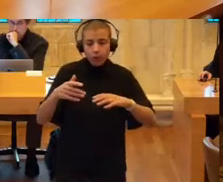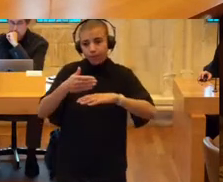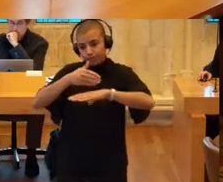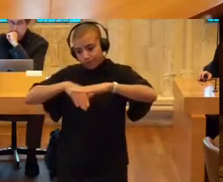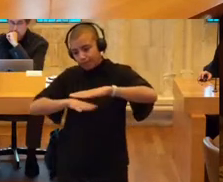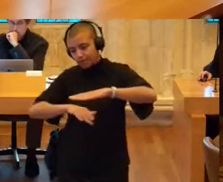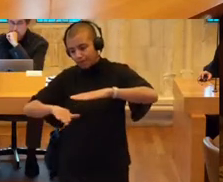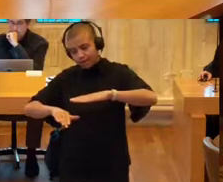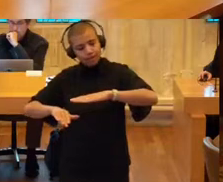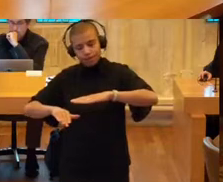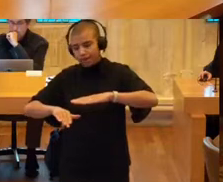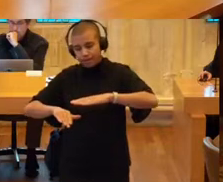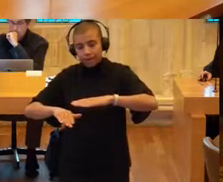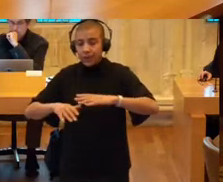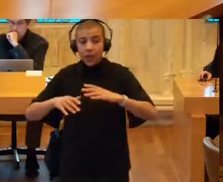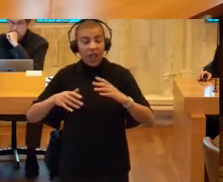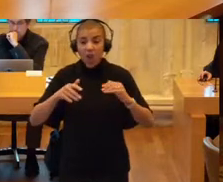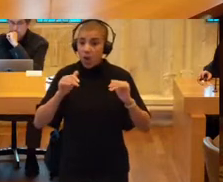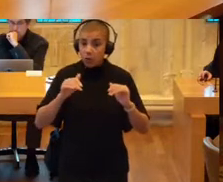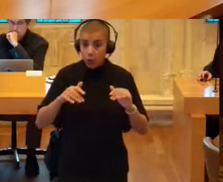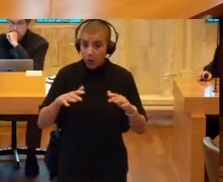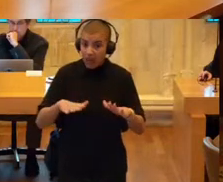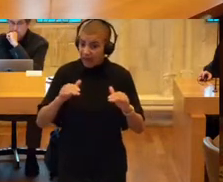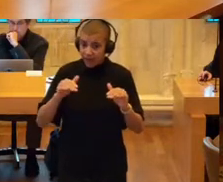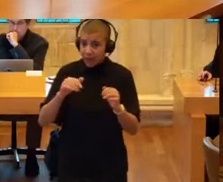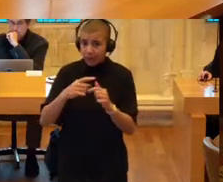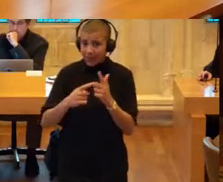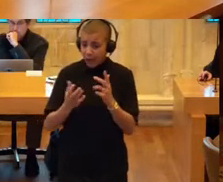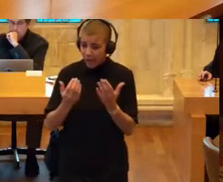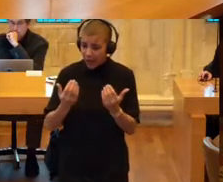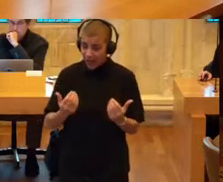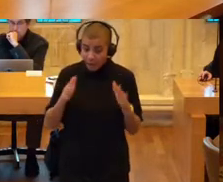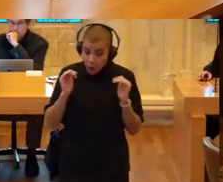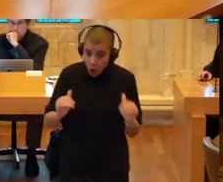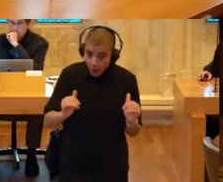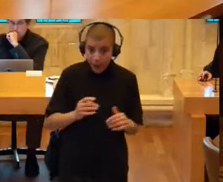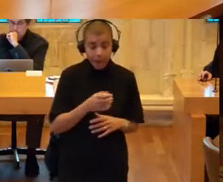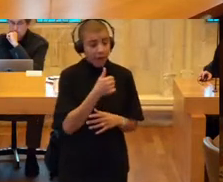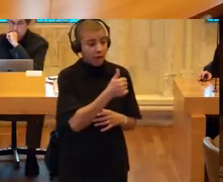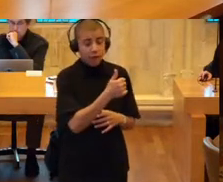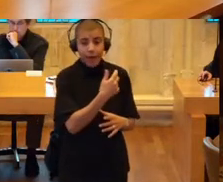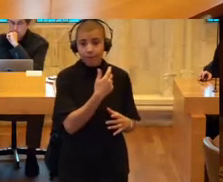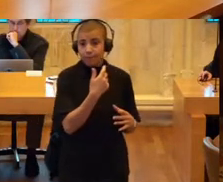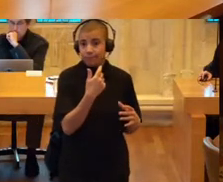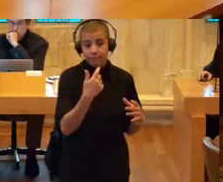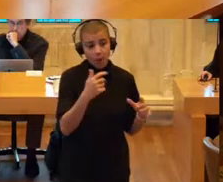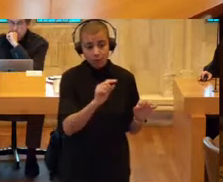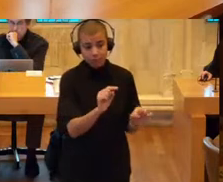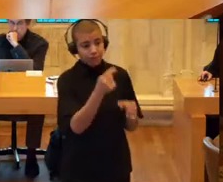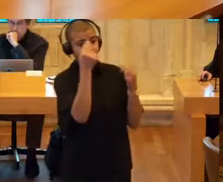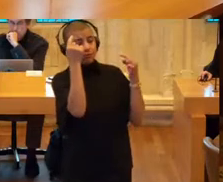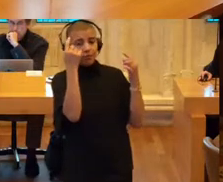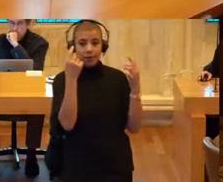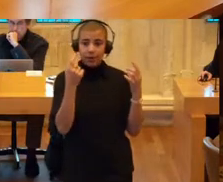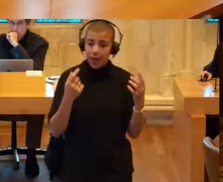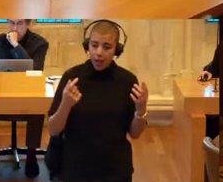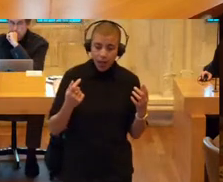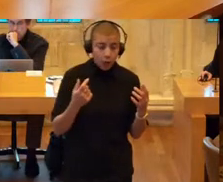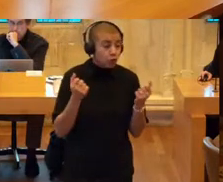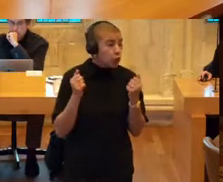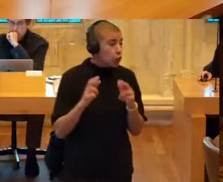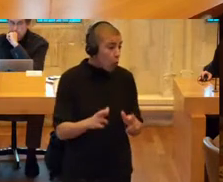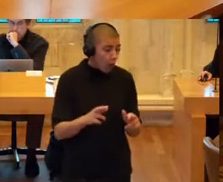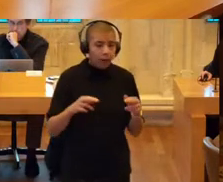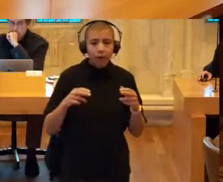à nouveau attaqué la délibération. J'imagine que vous attaquerez de la même façon le permis de construire. Bon, donc quand vous dites